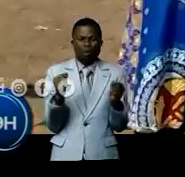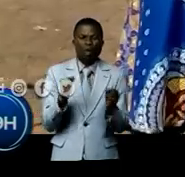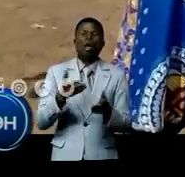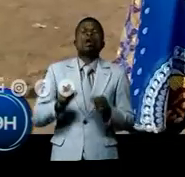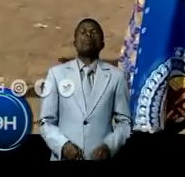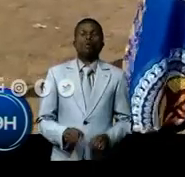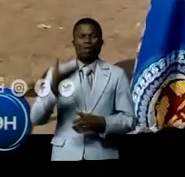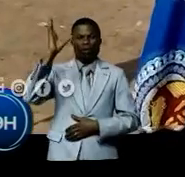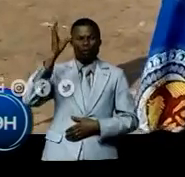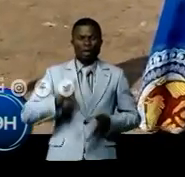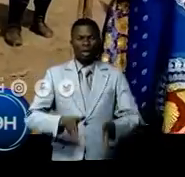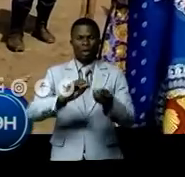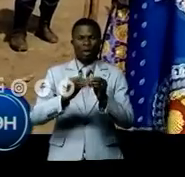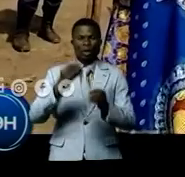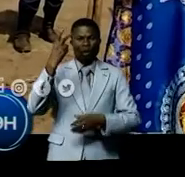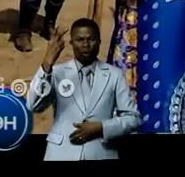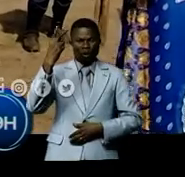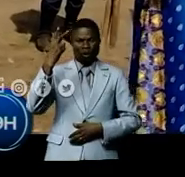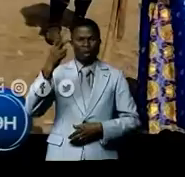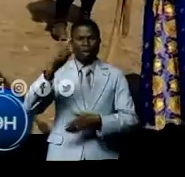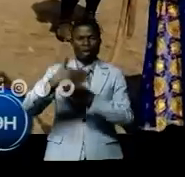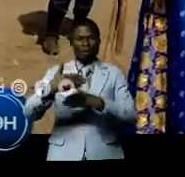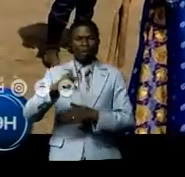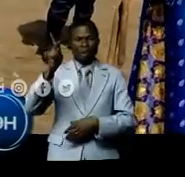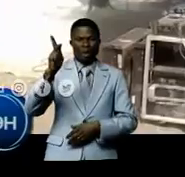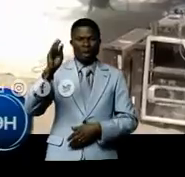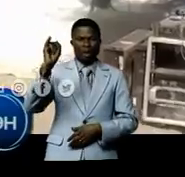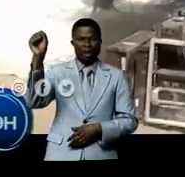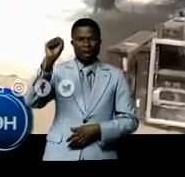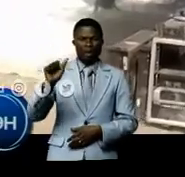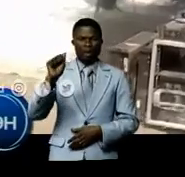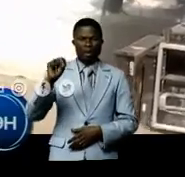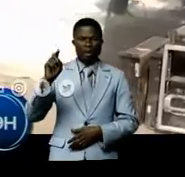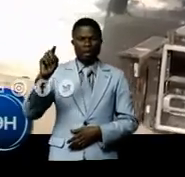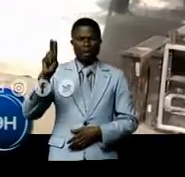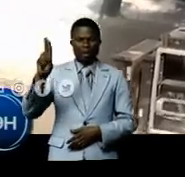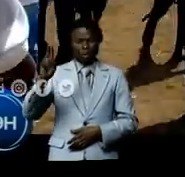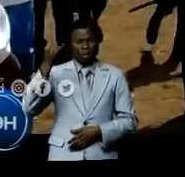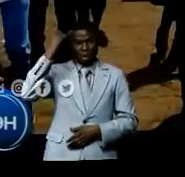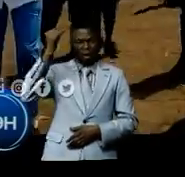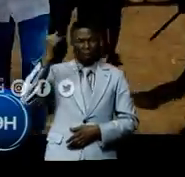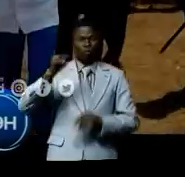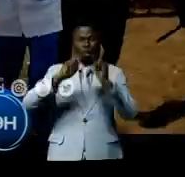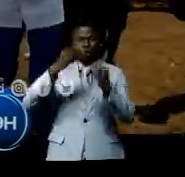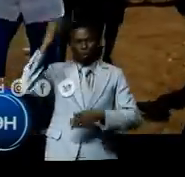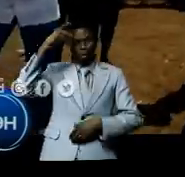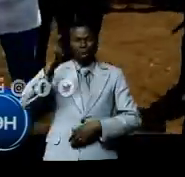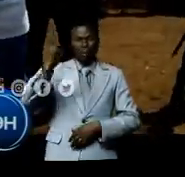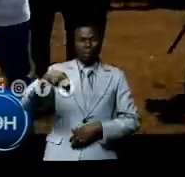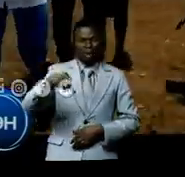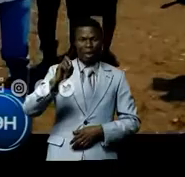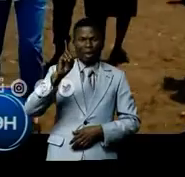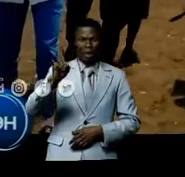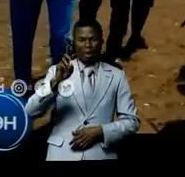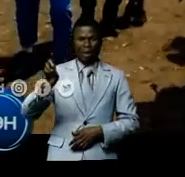situé sur la nationale numéro 1, non loin de Kisantu. Une initiative de la formation politique l'APDD. Kaya